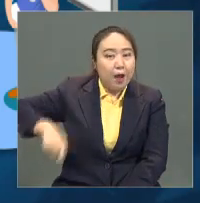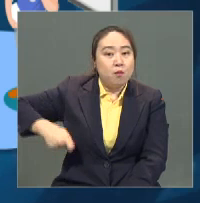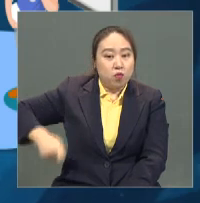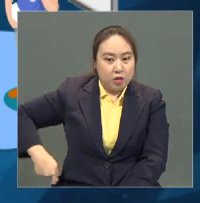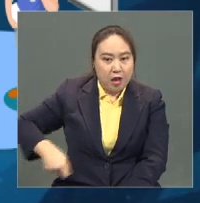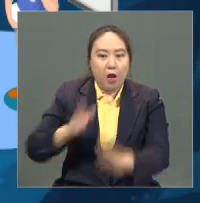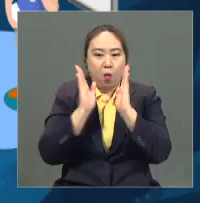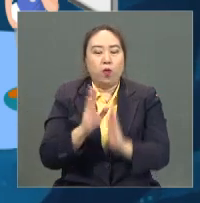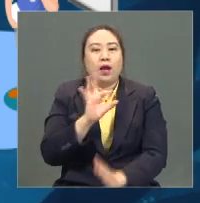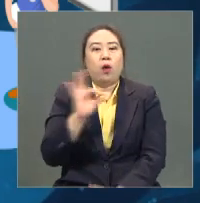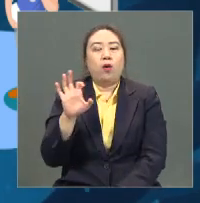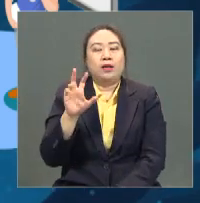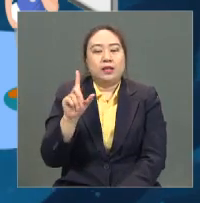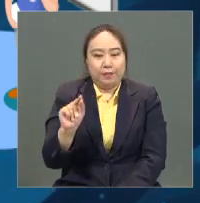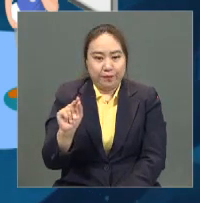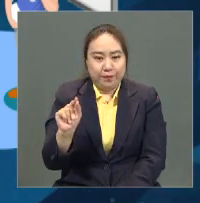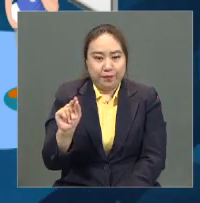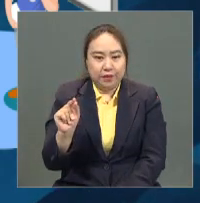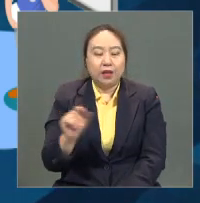แข่งด้วยกำหนดให้ชาวต่างชาติกลุ่มแรกที่จะเข้าร่วมโครงการนี้ได้แก่จีนเหมือนมากัมพูชาจำนวนต่อ120